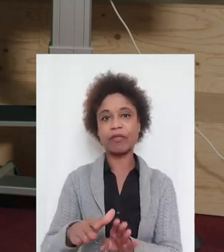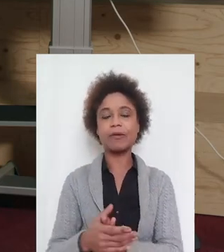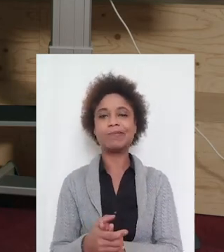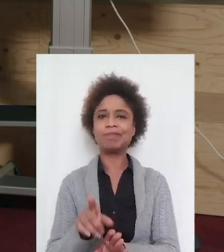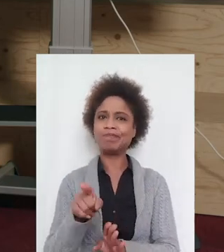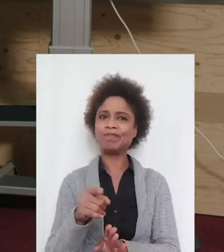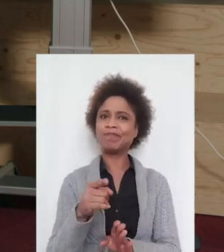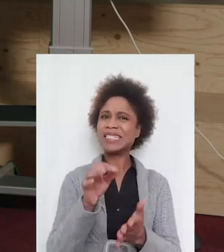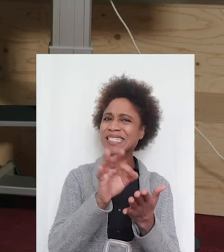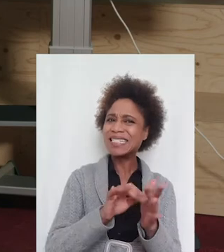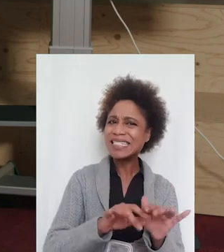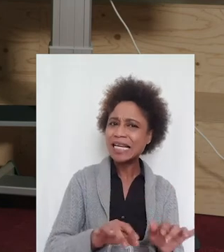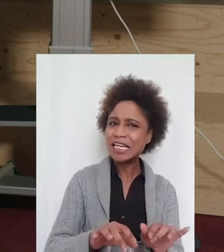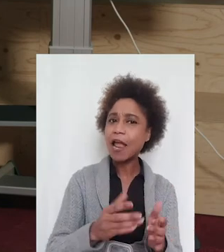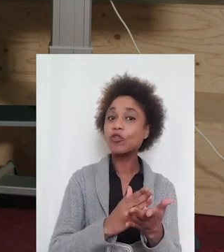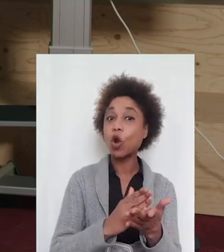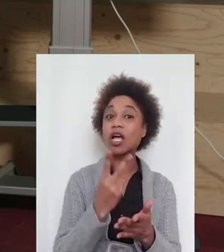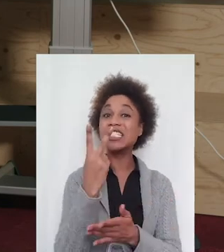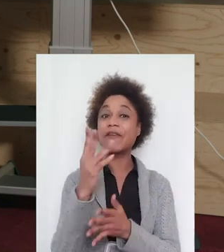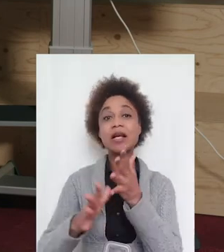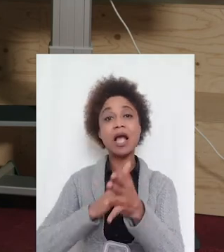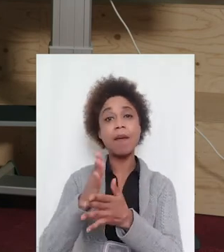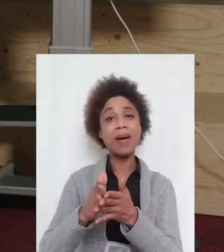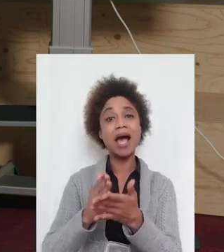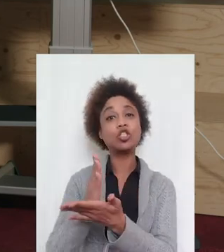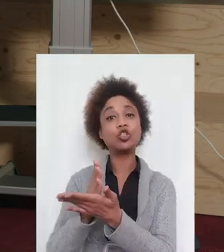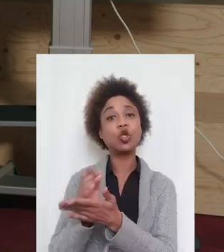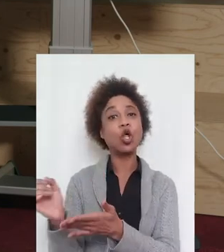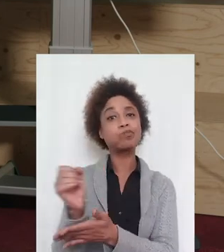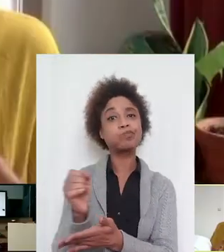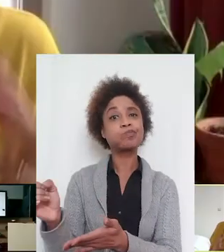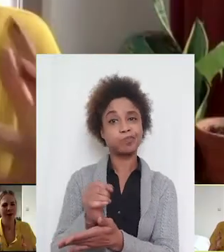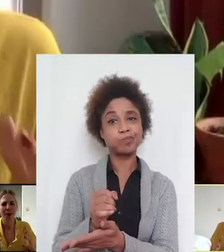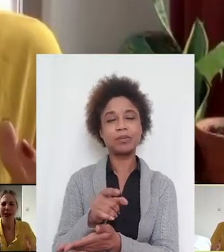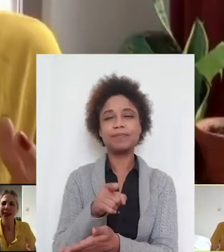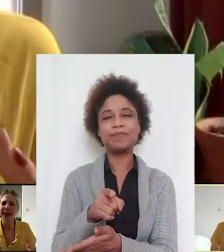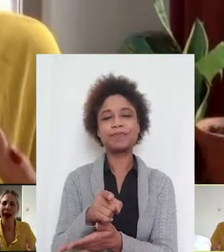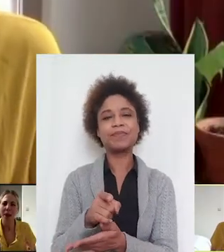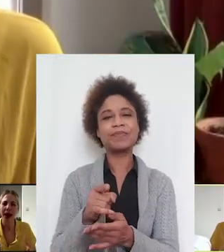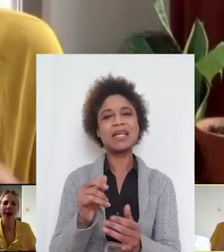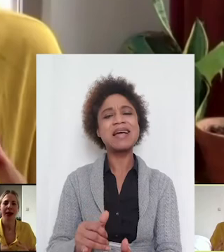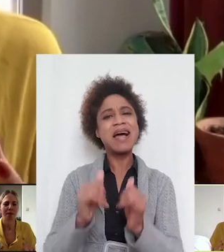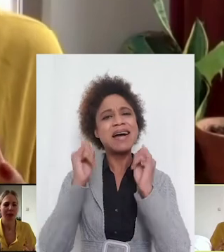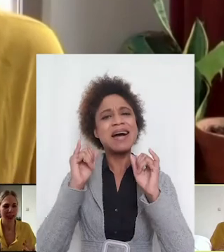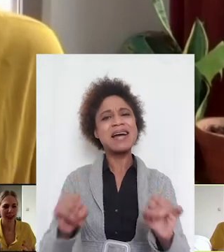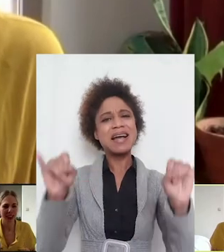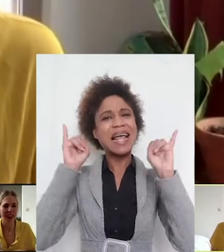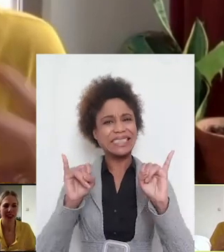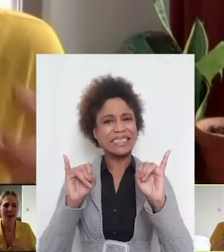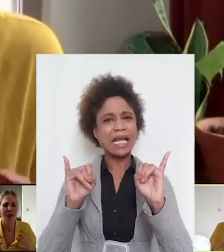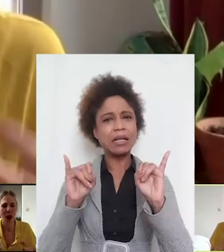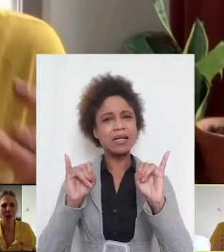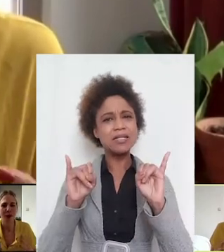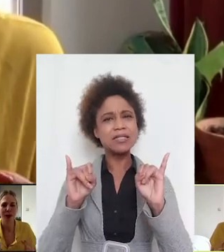een schrijftolk en 2 gebarentolken aanwezig. En The Children is een klassiek familiedrama dat plaatsvindt in